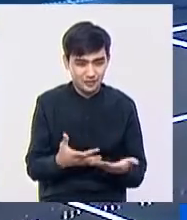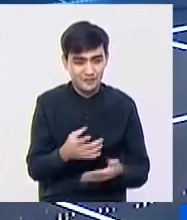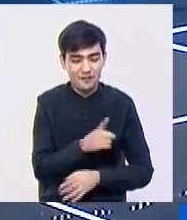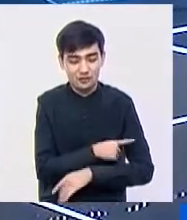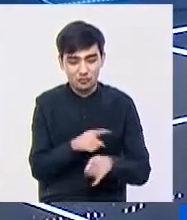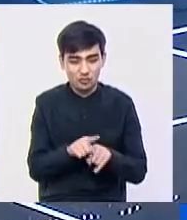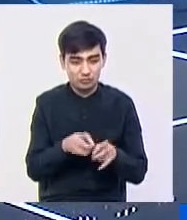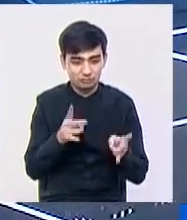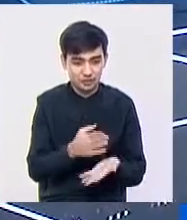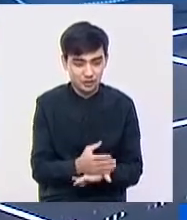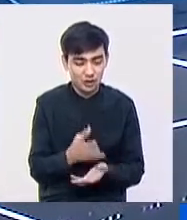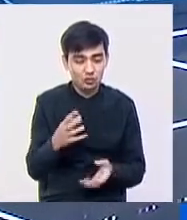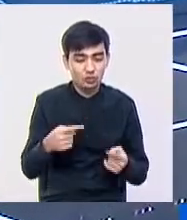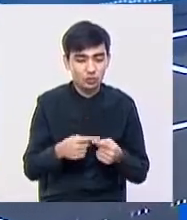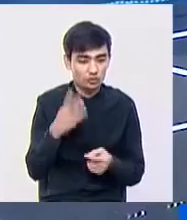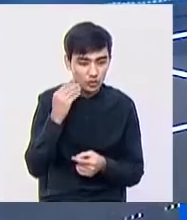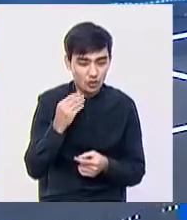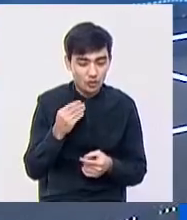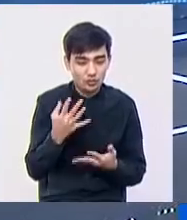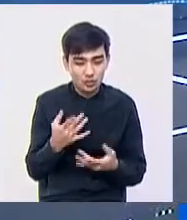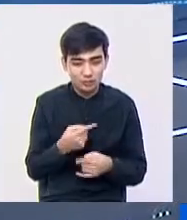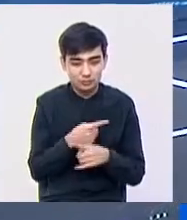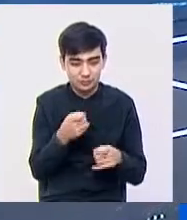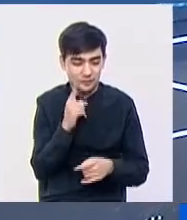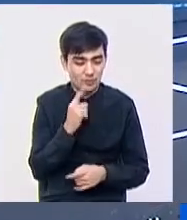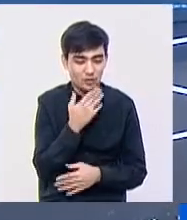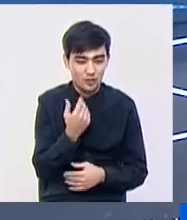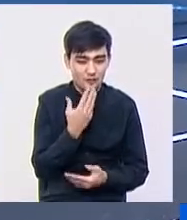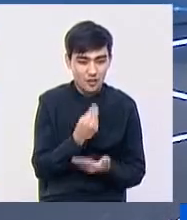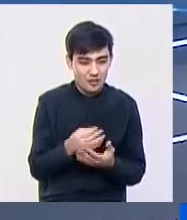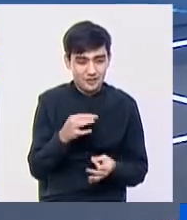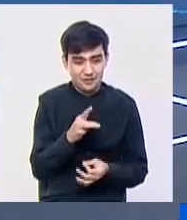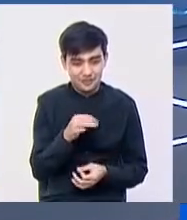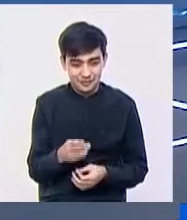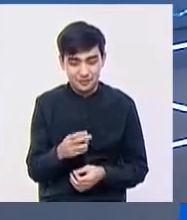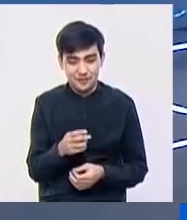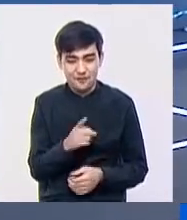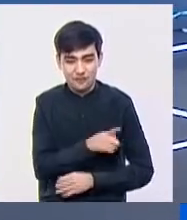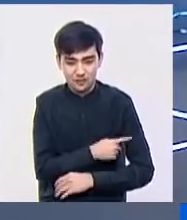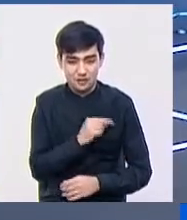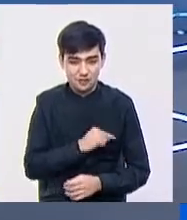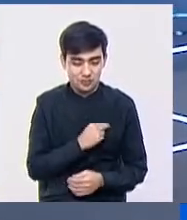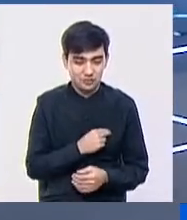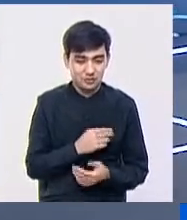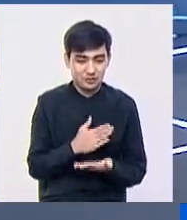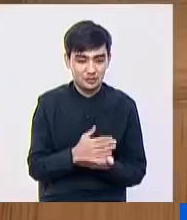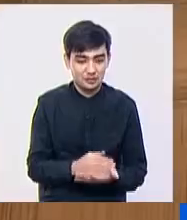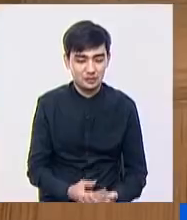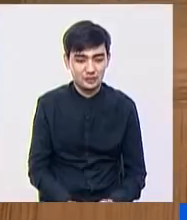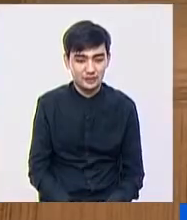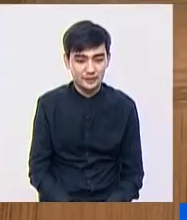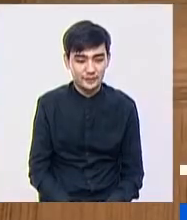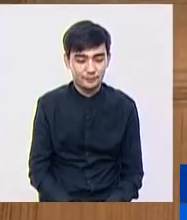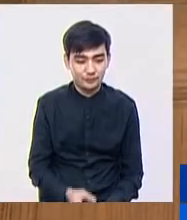работников. Точное число в Минздраве пока не назвали. Однако на свой страх и риск врачи продолжают работать в усиленном режиме.